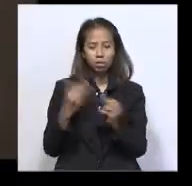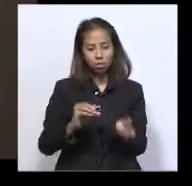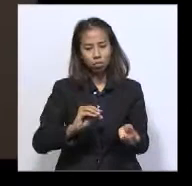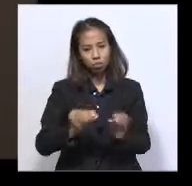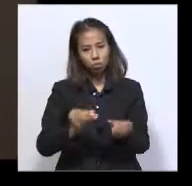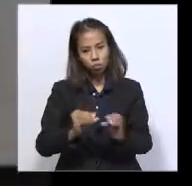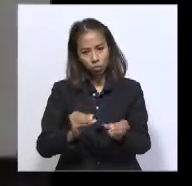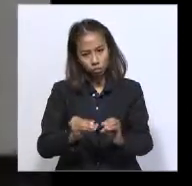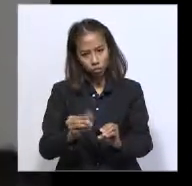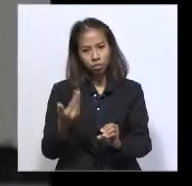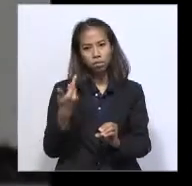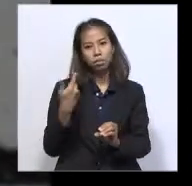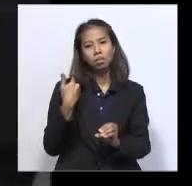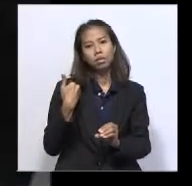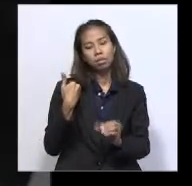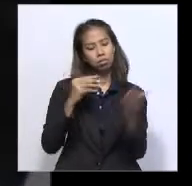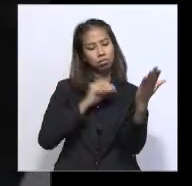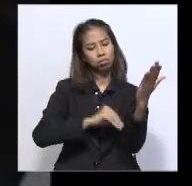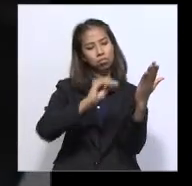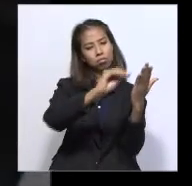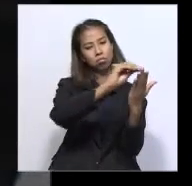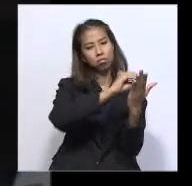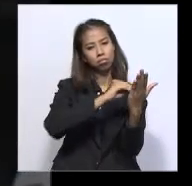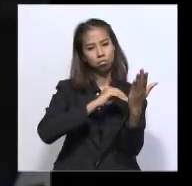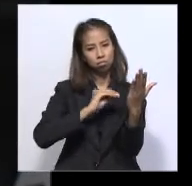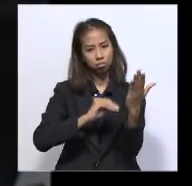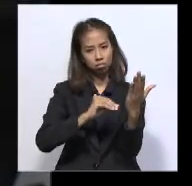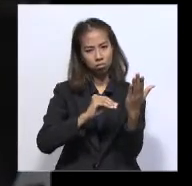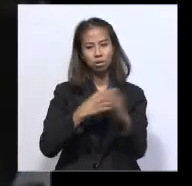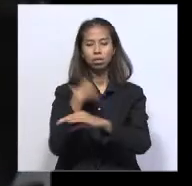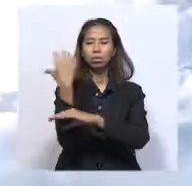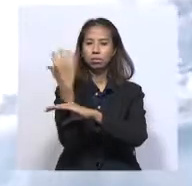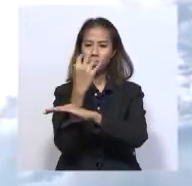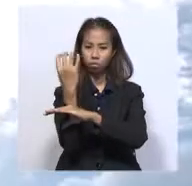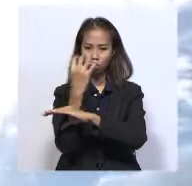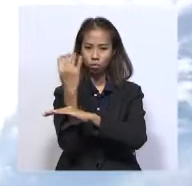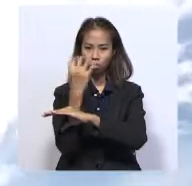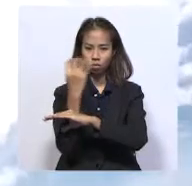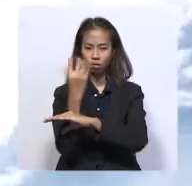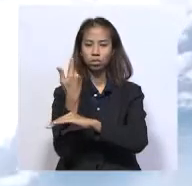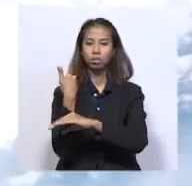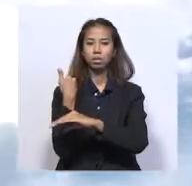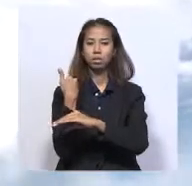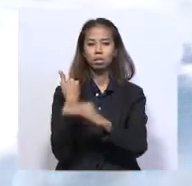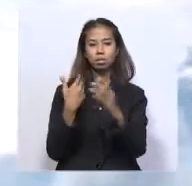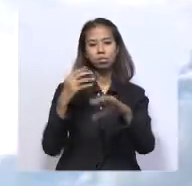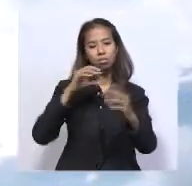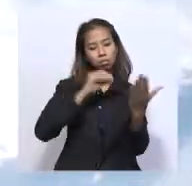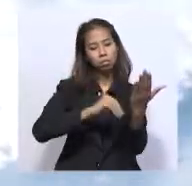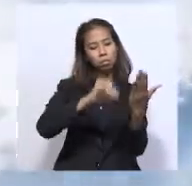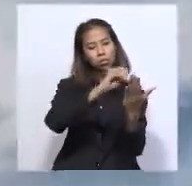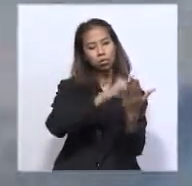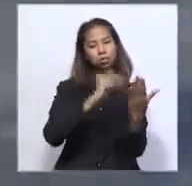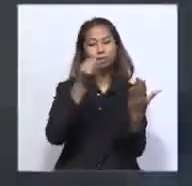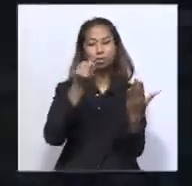งแห่งประเทศไทยที่มีเครือข่ายทั่วประเทศสถานีวิทยุโทรทัศน์แห่งประเทศไทยพร้อมเครือข่าย12สถานีทั่วประเท